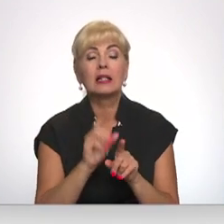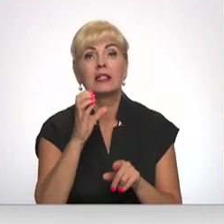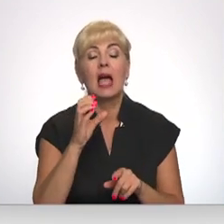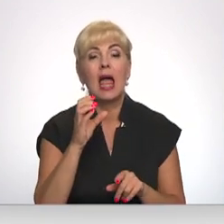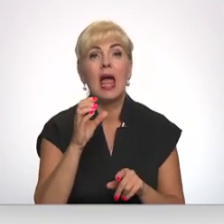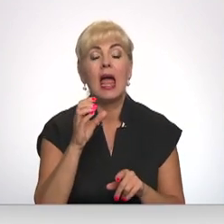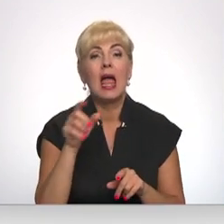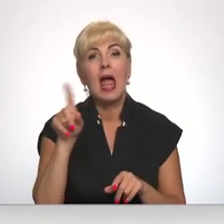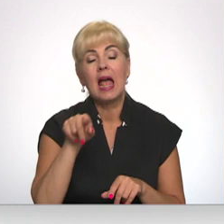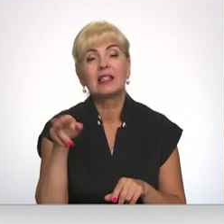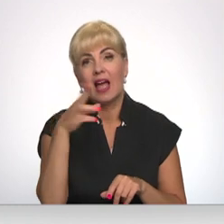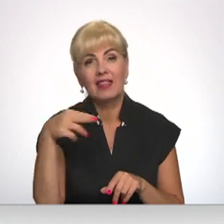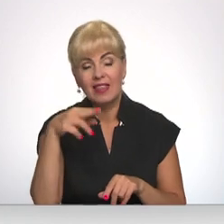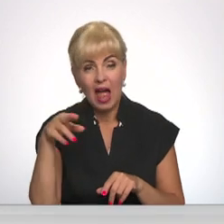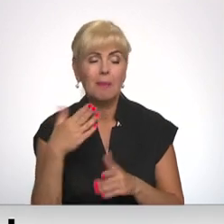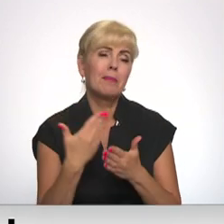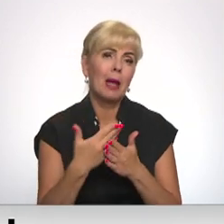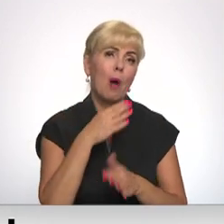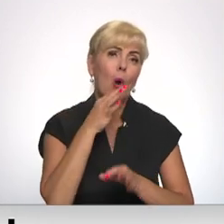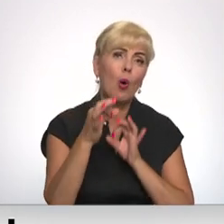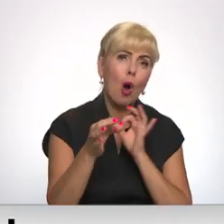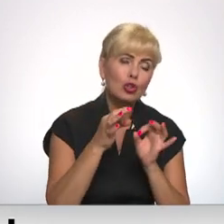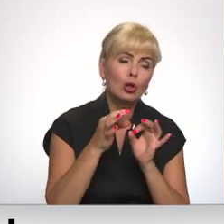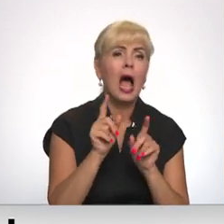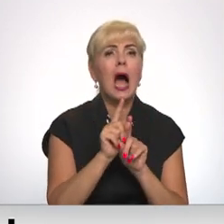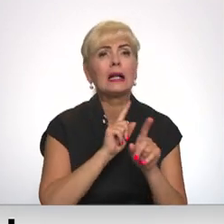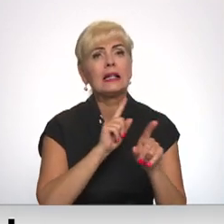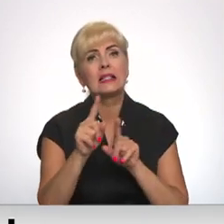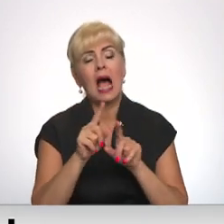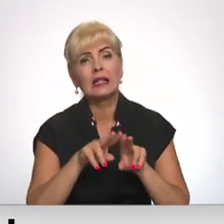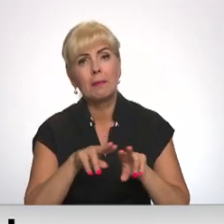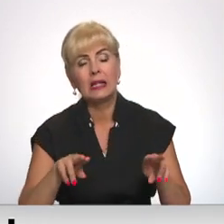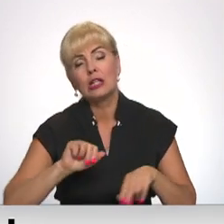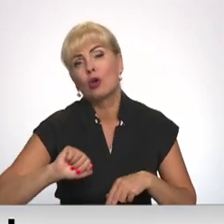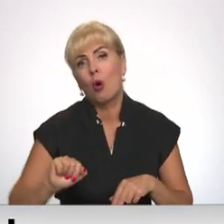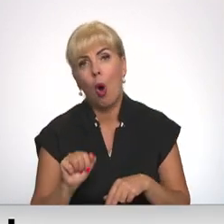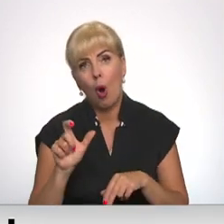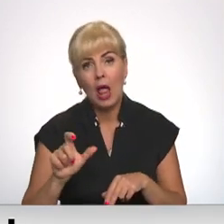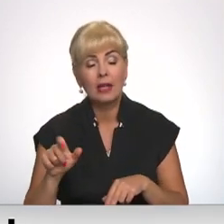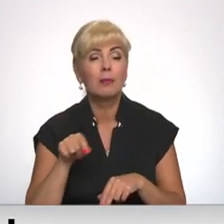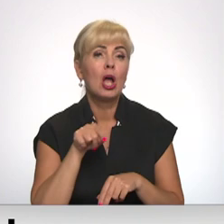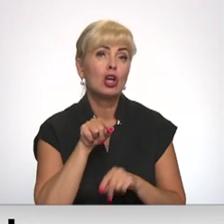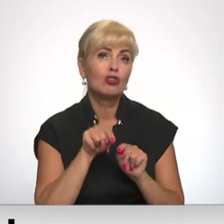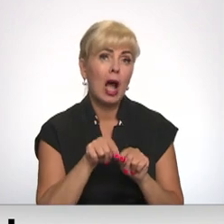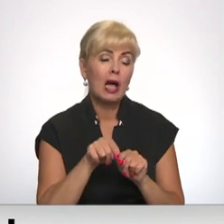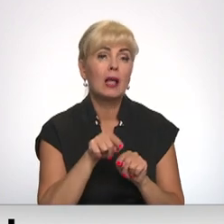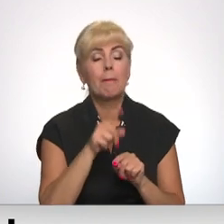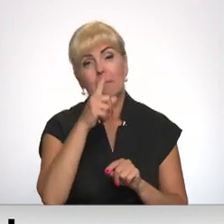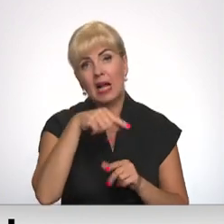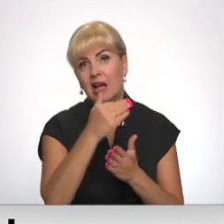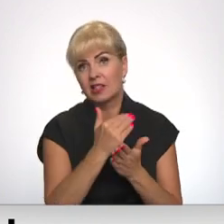gan konsultējoties gan ar satiksmes ministrijas kolēģiem uz šādām